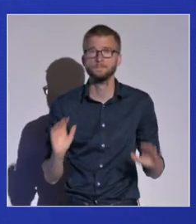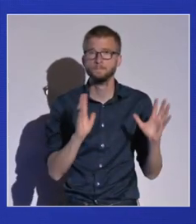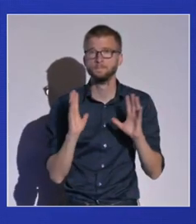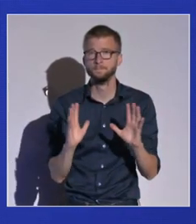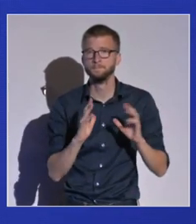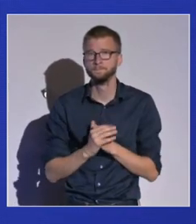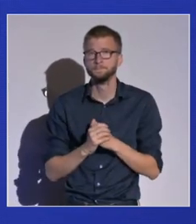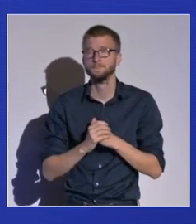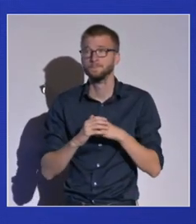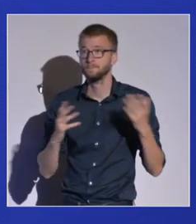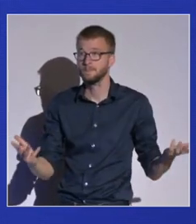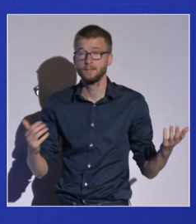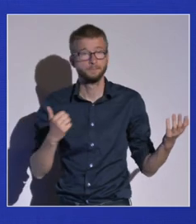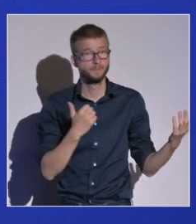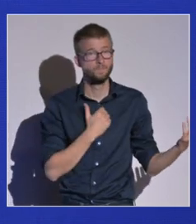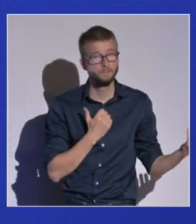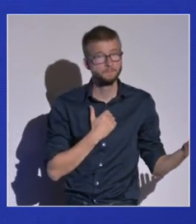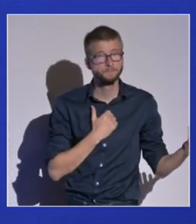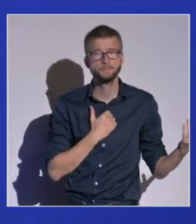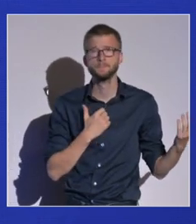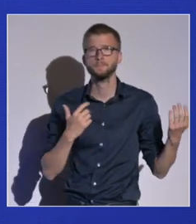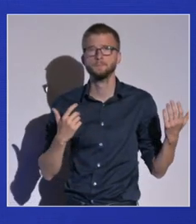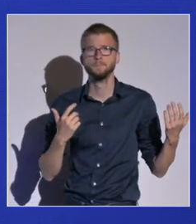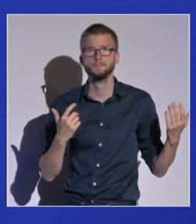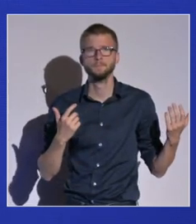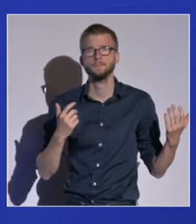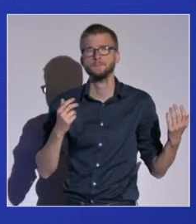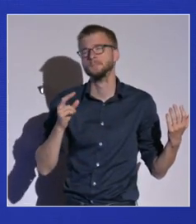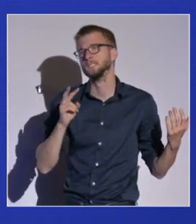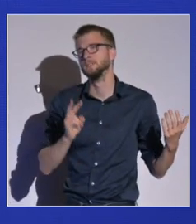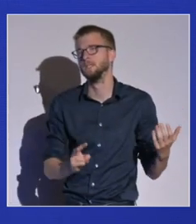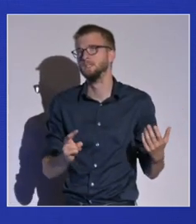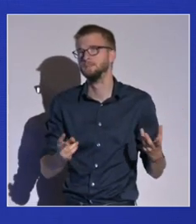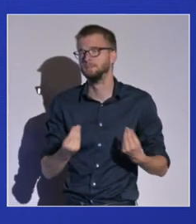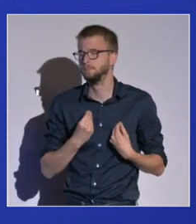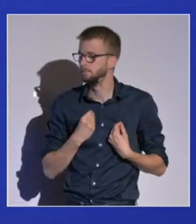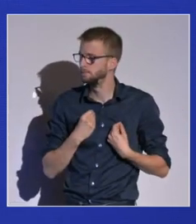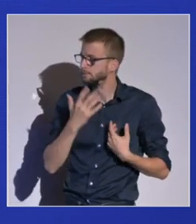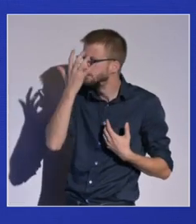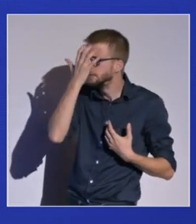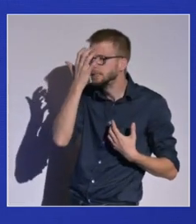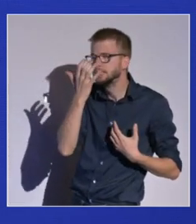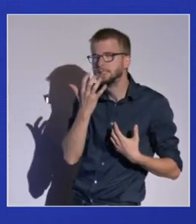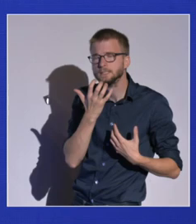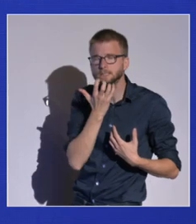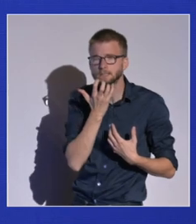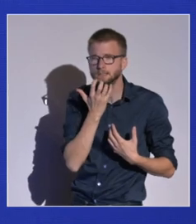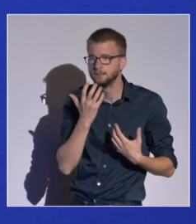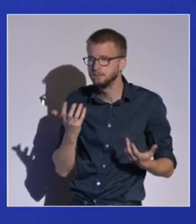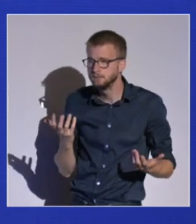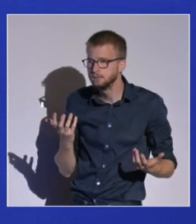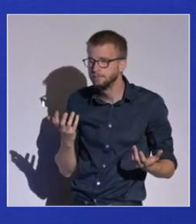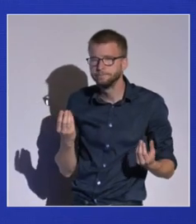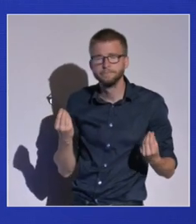Et j'ai été tellement triste que le gouvernement